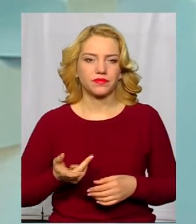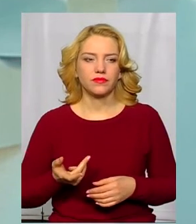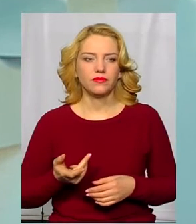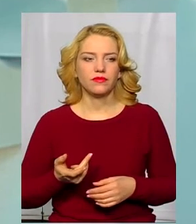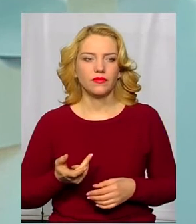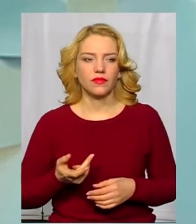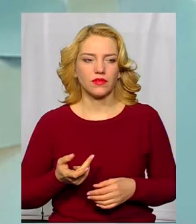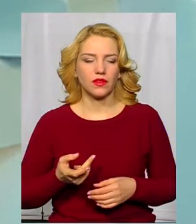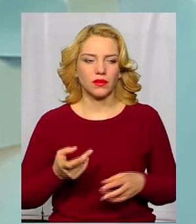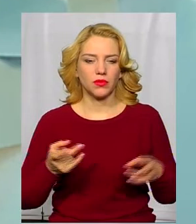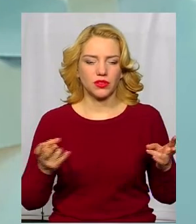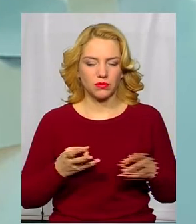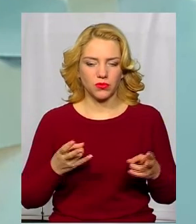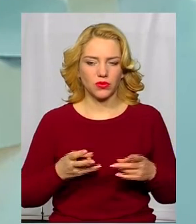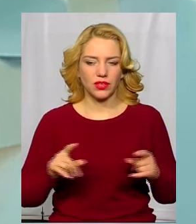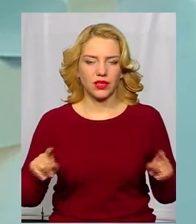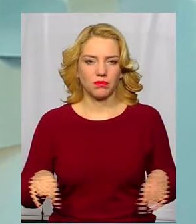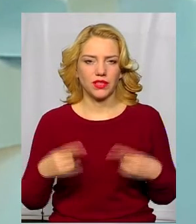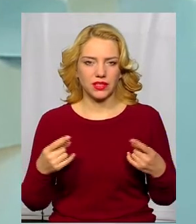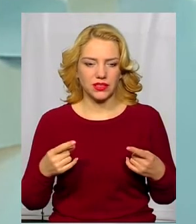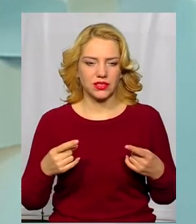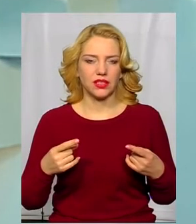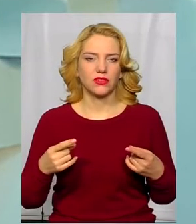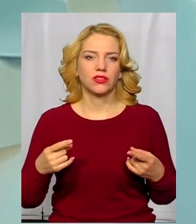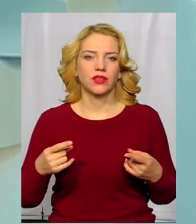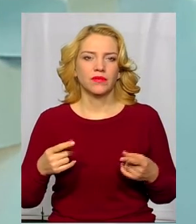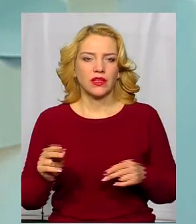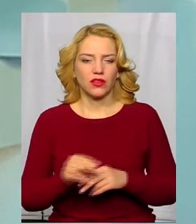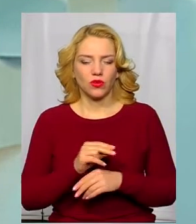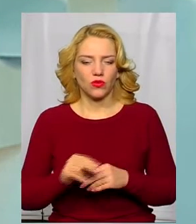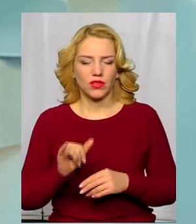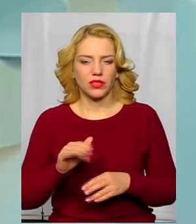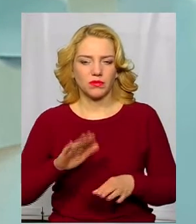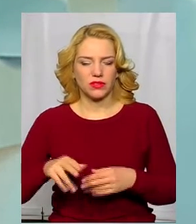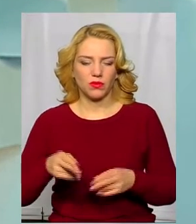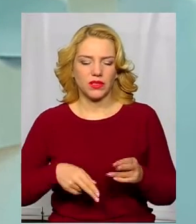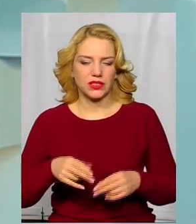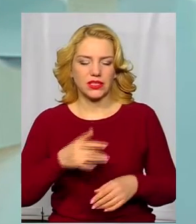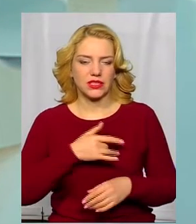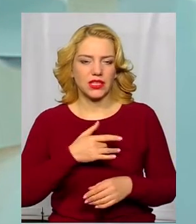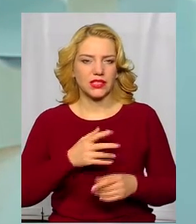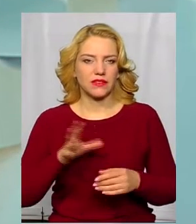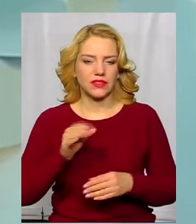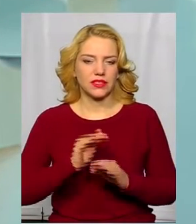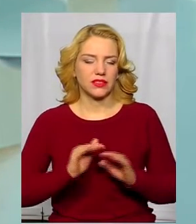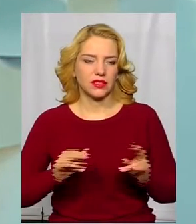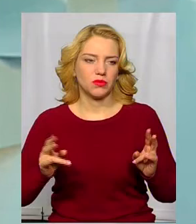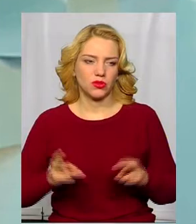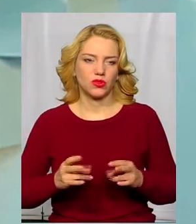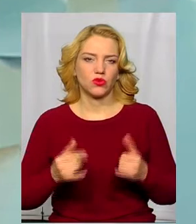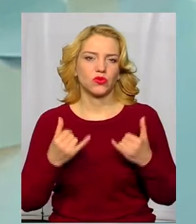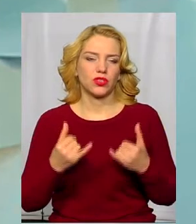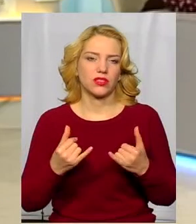потребує реабілітаційного лікування після проведеної операції на серці. І всі ці дітки потребують сучасного